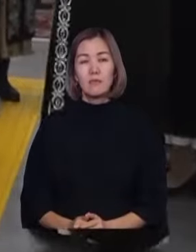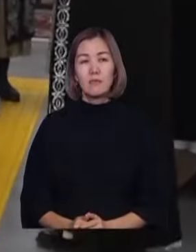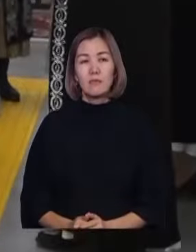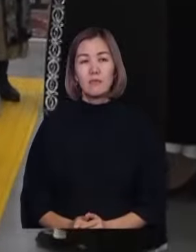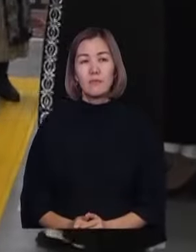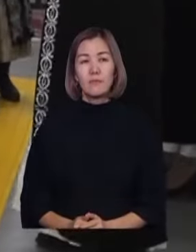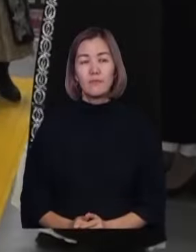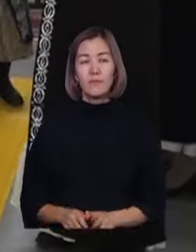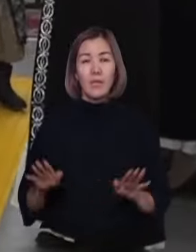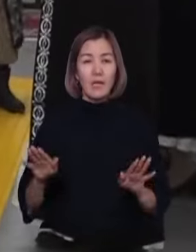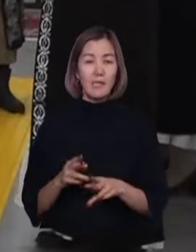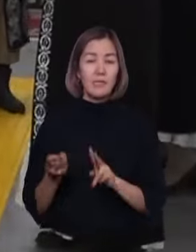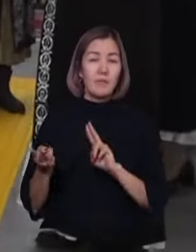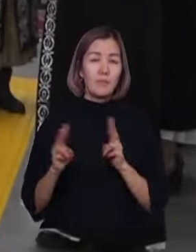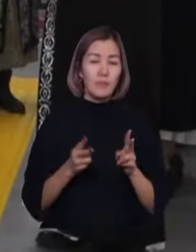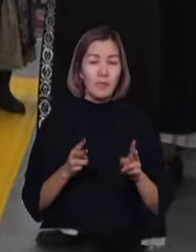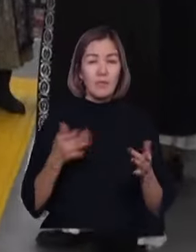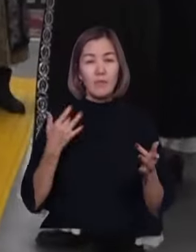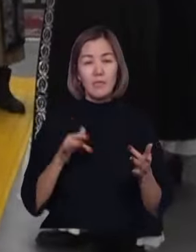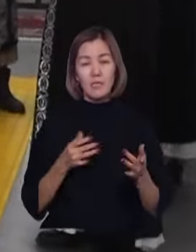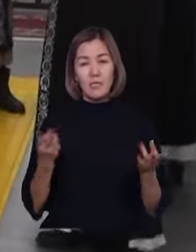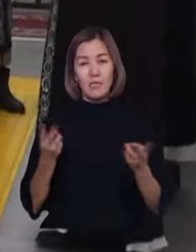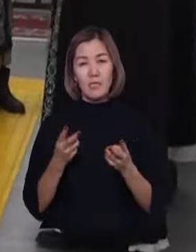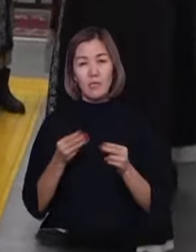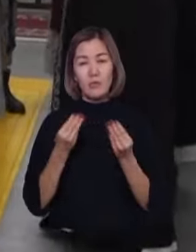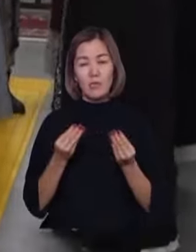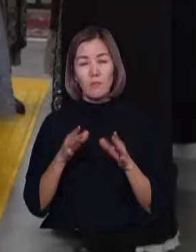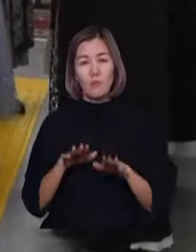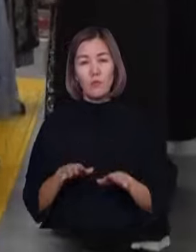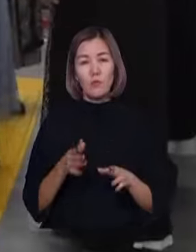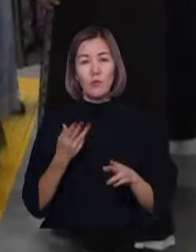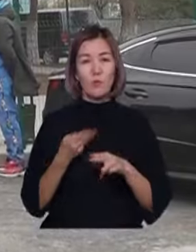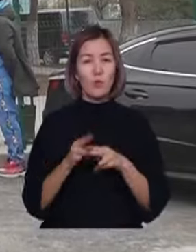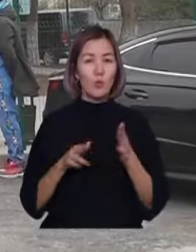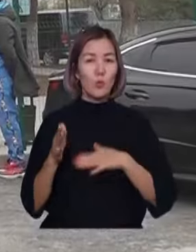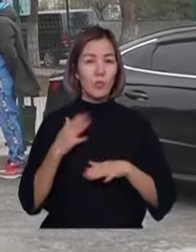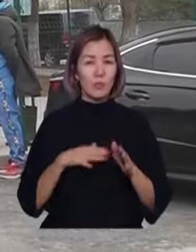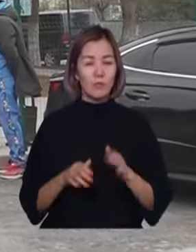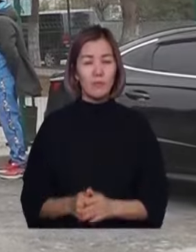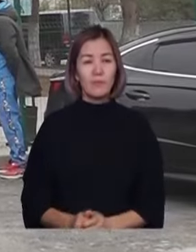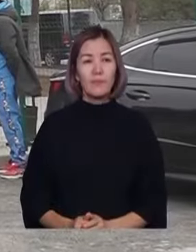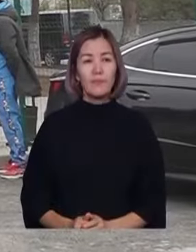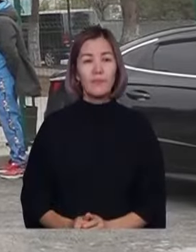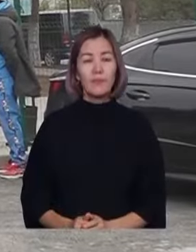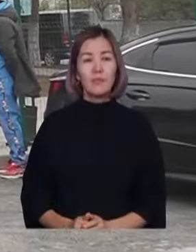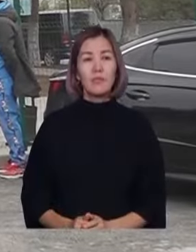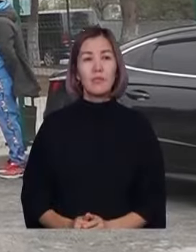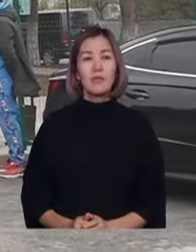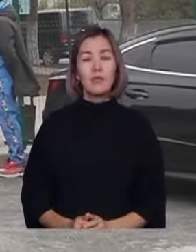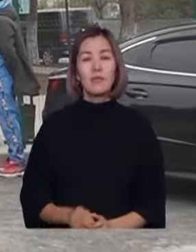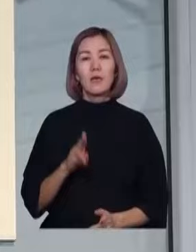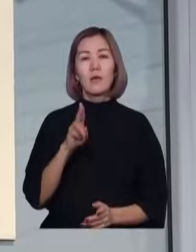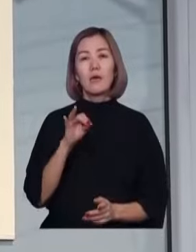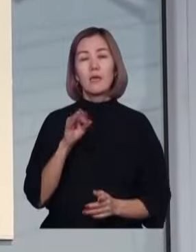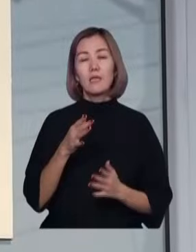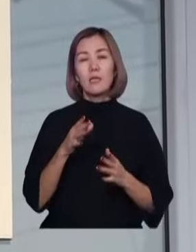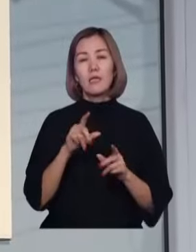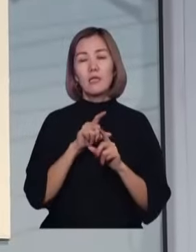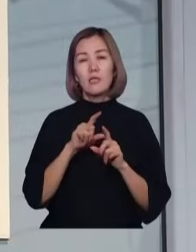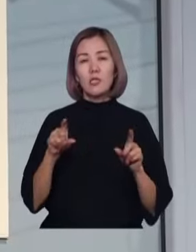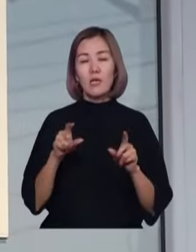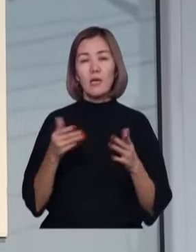өздөрүнүн әндерин, күйлөрүн айтканга өтө керемет. Биз кубанычтымыз. Одан бөлек ауданга карасты Каратал ауылдық округінде